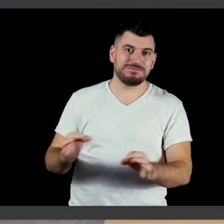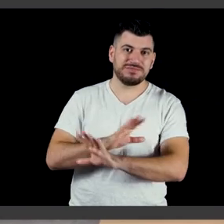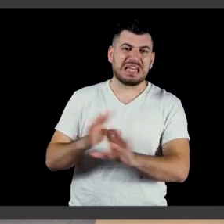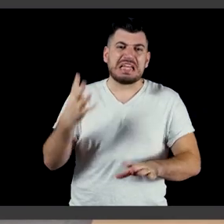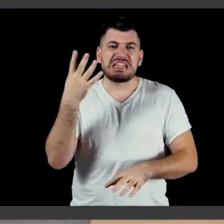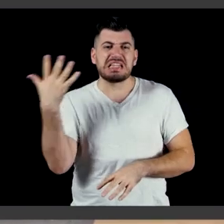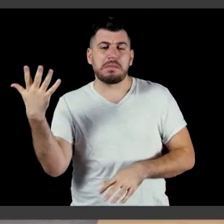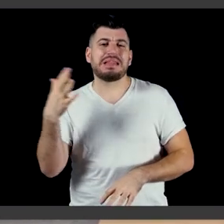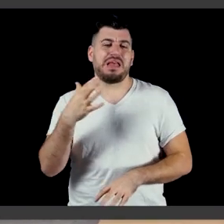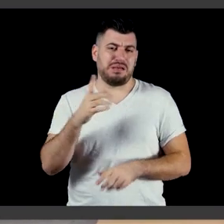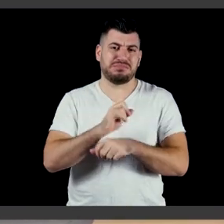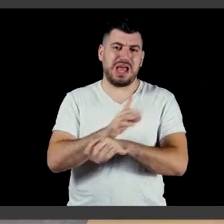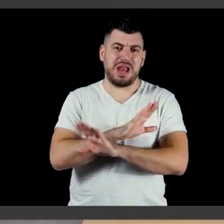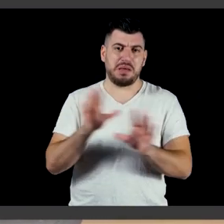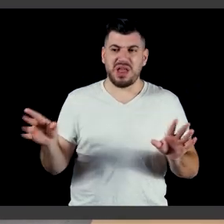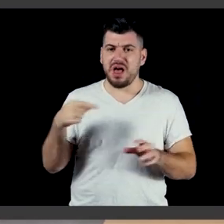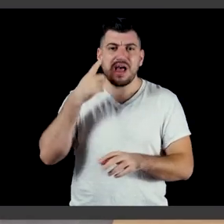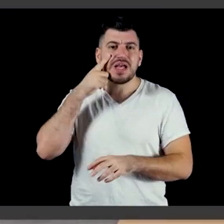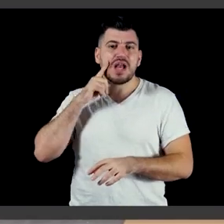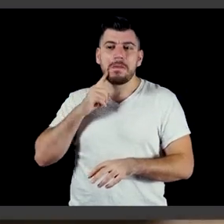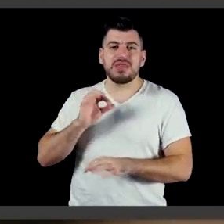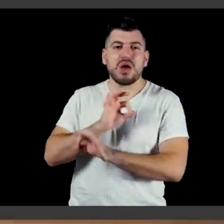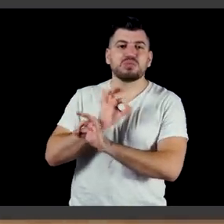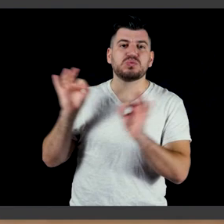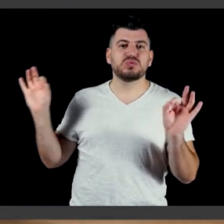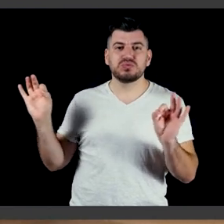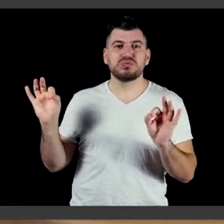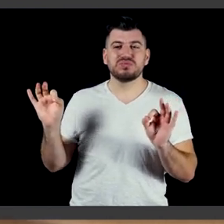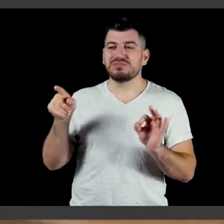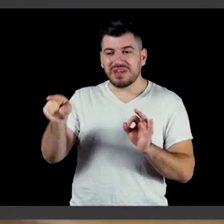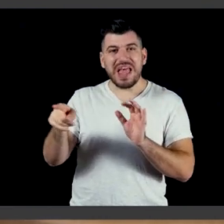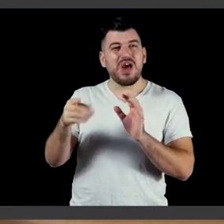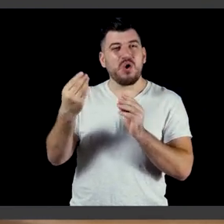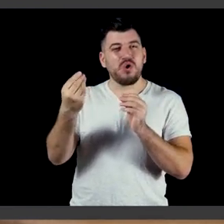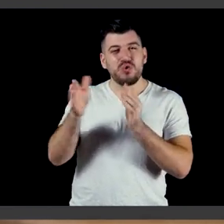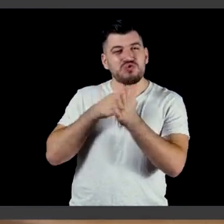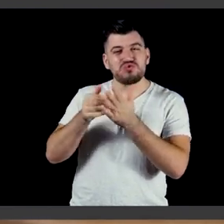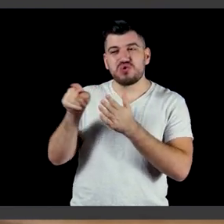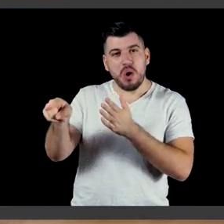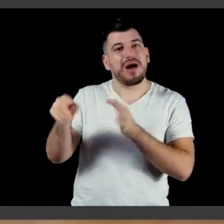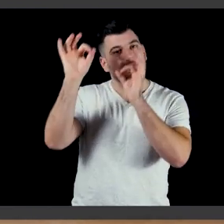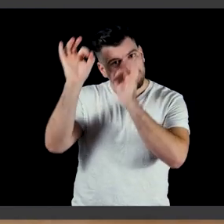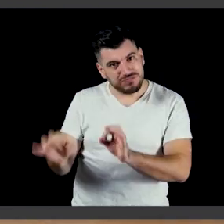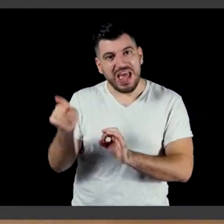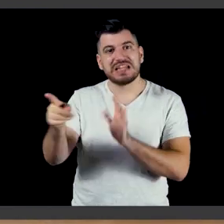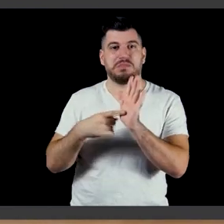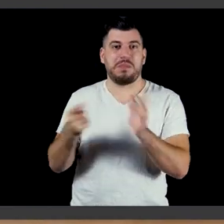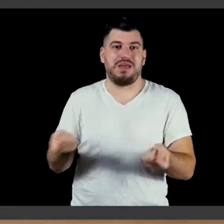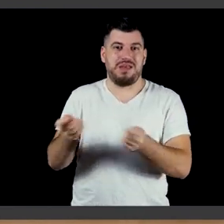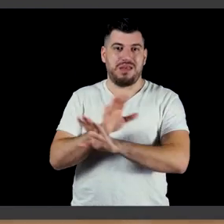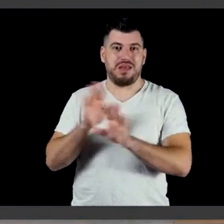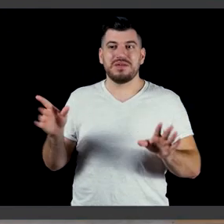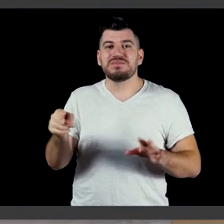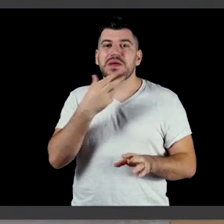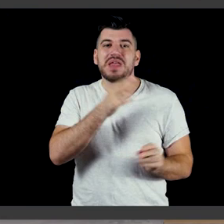Κοιτάξτε τώρα που έχουν γίνει. Μόλις σε 4-5 λεπτάκια έχουν καραμελώσει, έχουν γίνει ακριβώς όπως πρέπει να